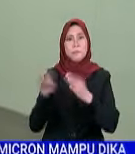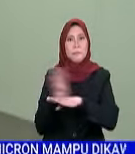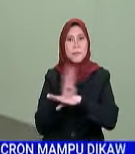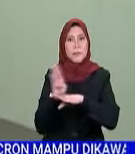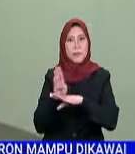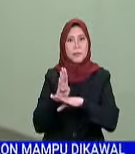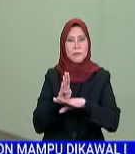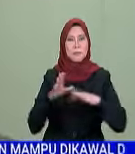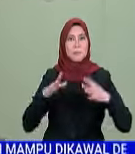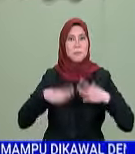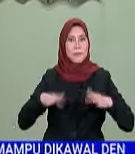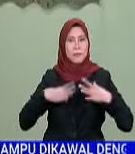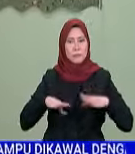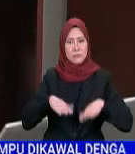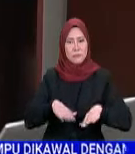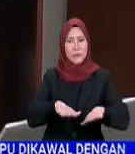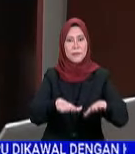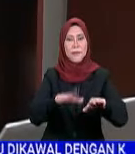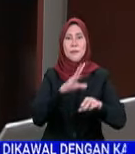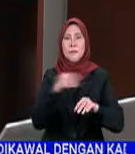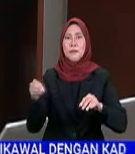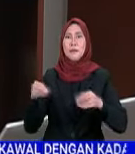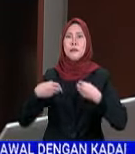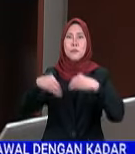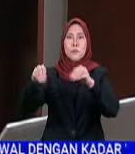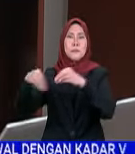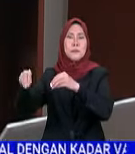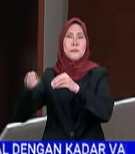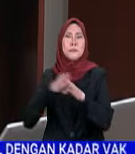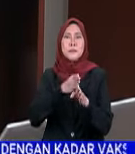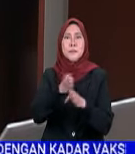bidang tekstil, inisiatif diperluas ke